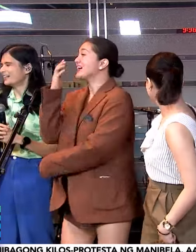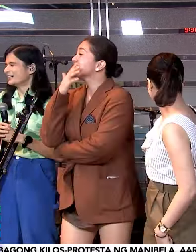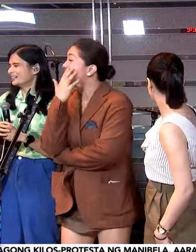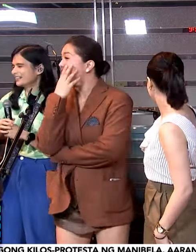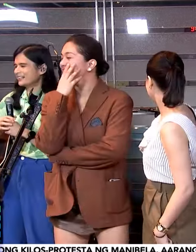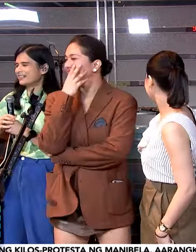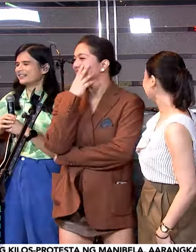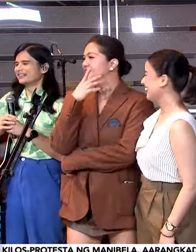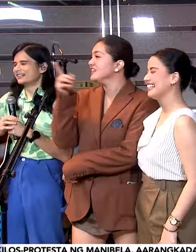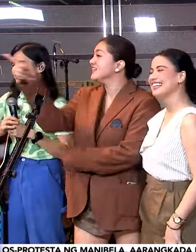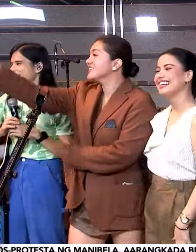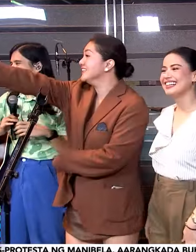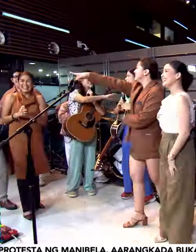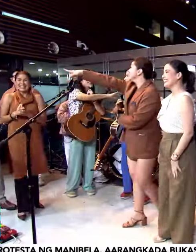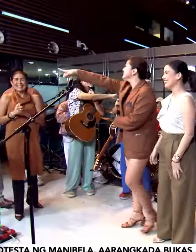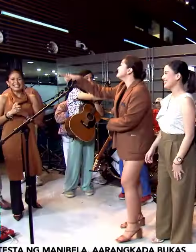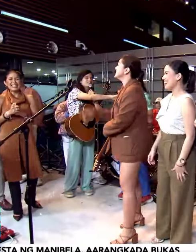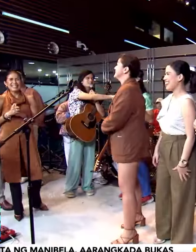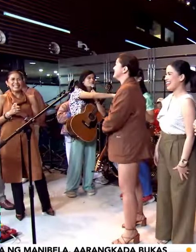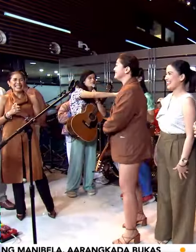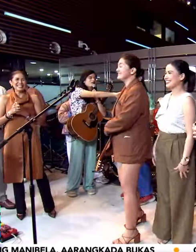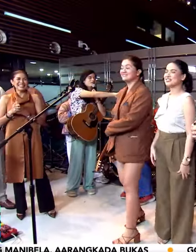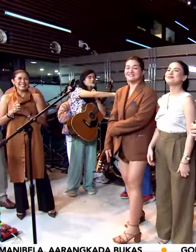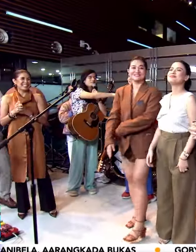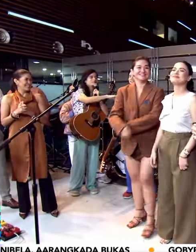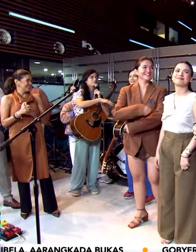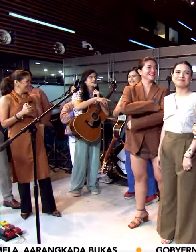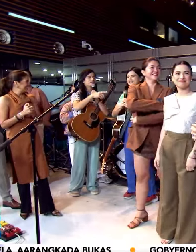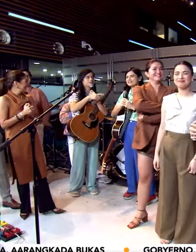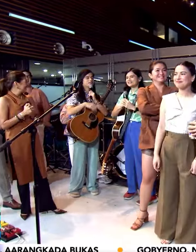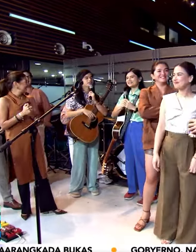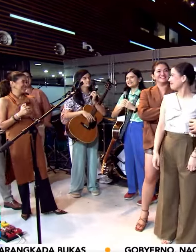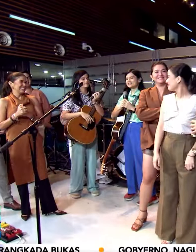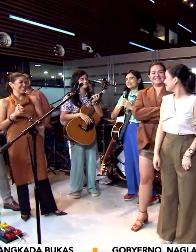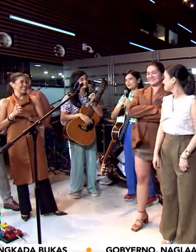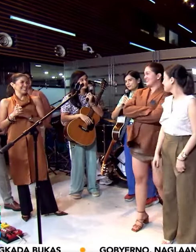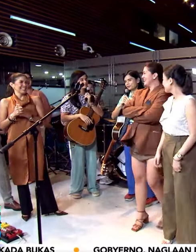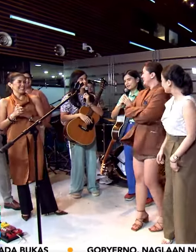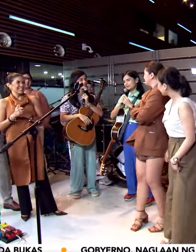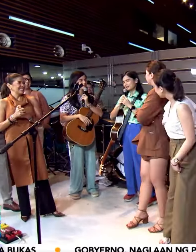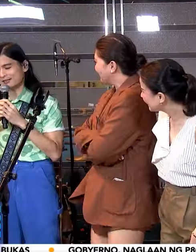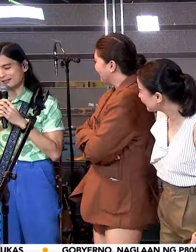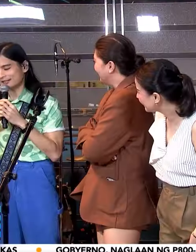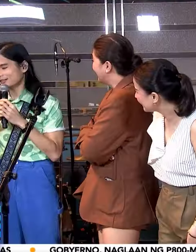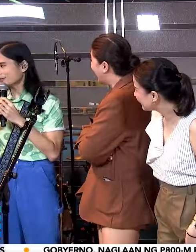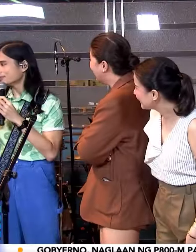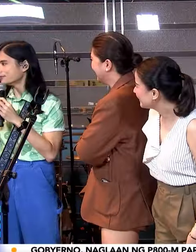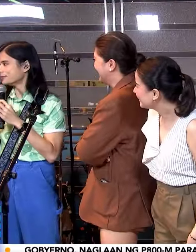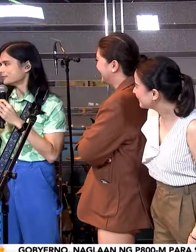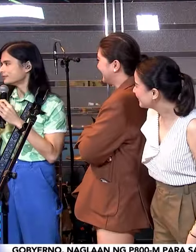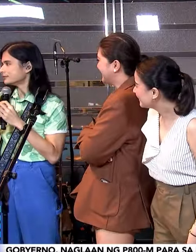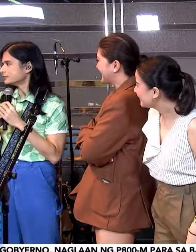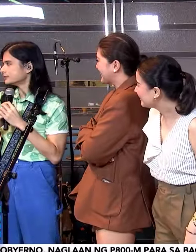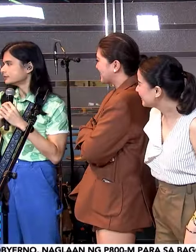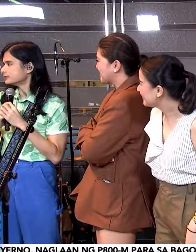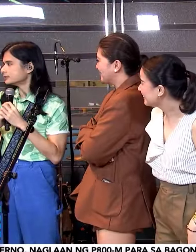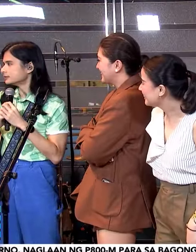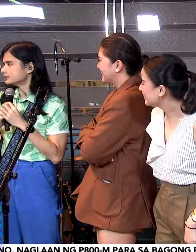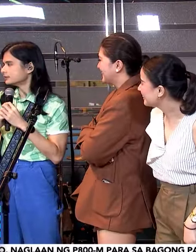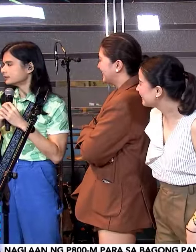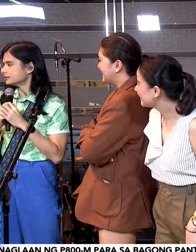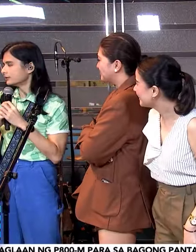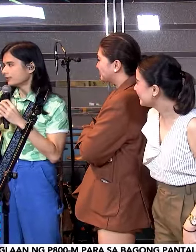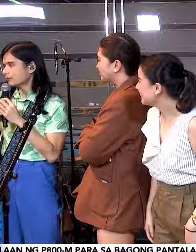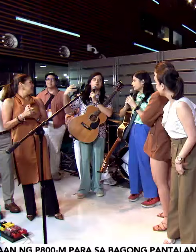Pero accident. So, si Paolo Benjamin on vocals and guitar. Ano naman si Miguel Benjamin. At